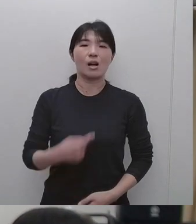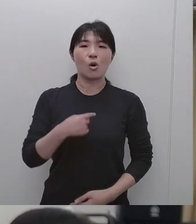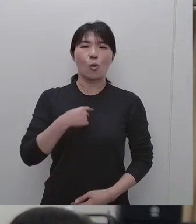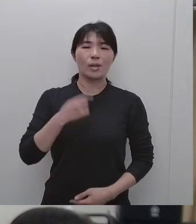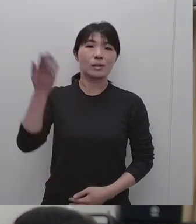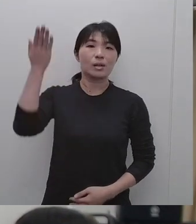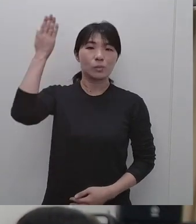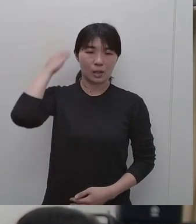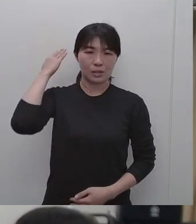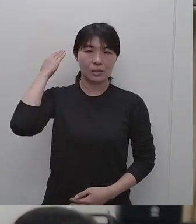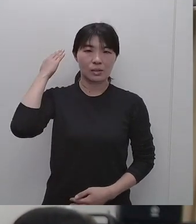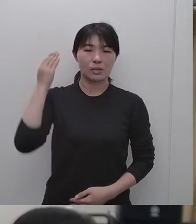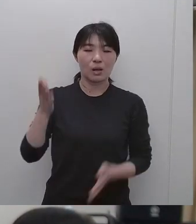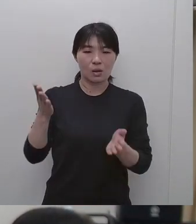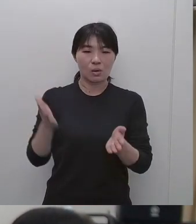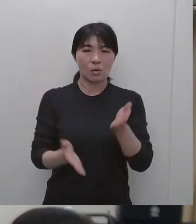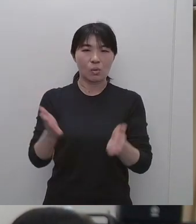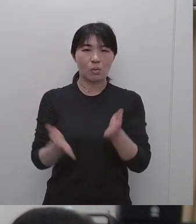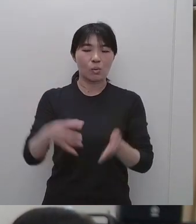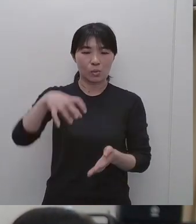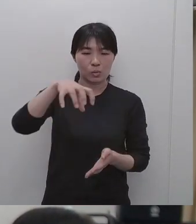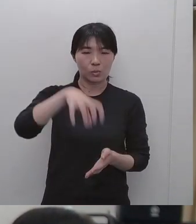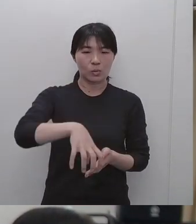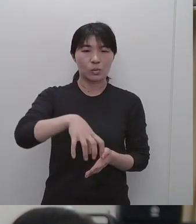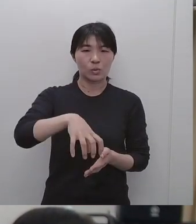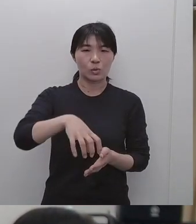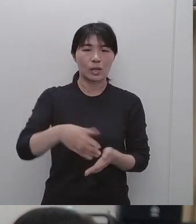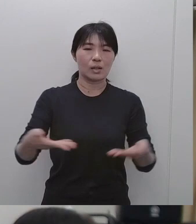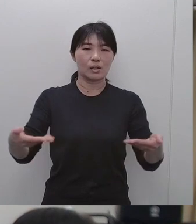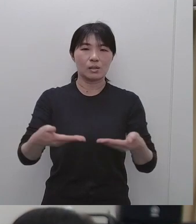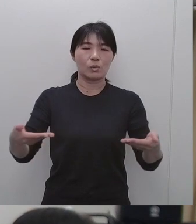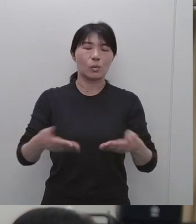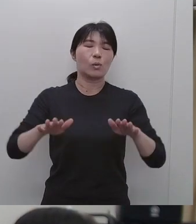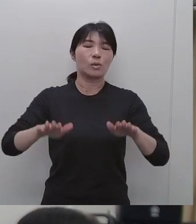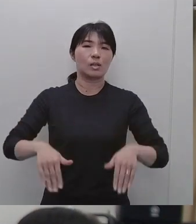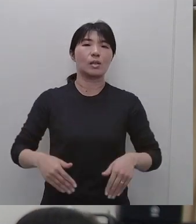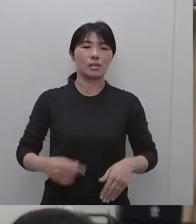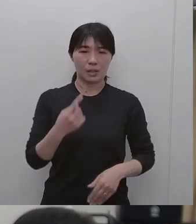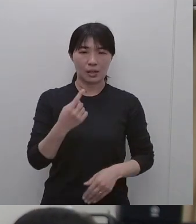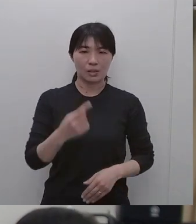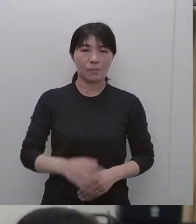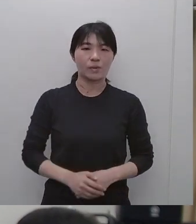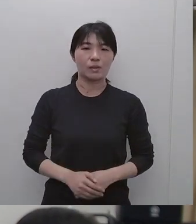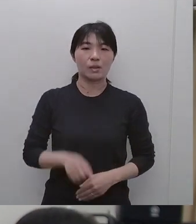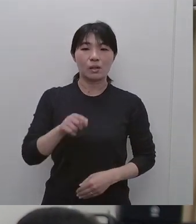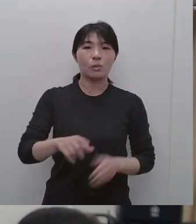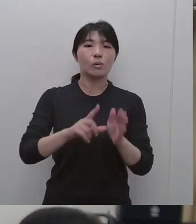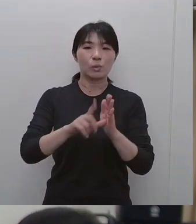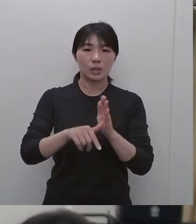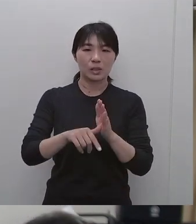私がですね、お仕事したのは保育所でこう仕事をしました。その時